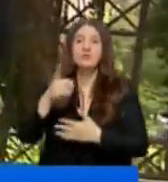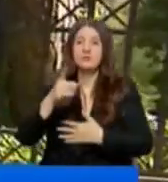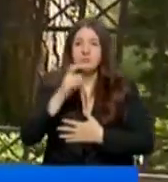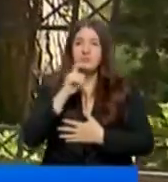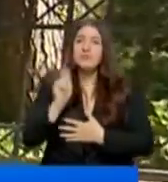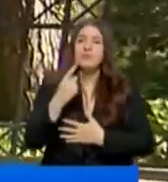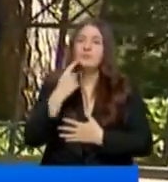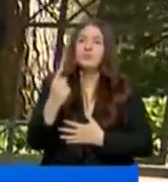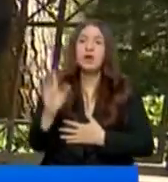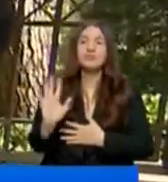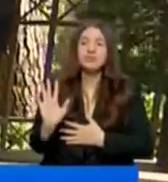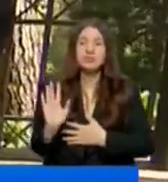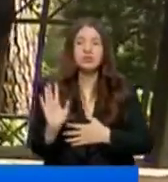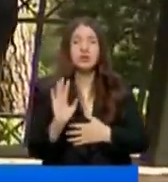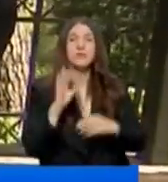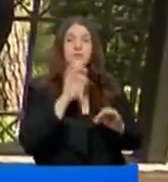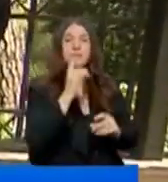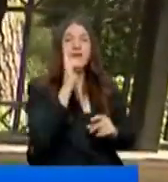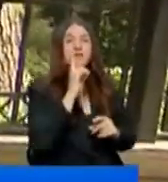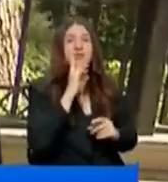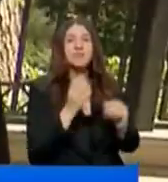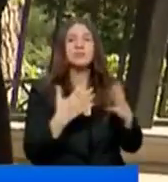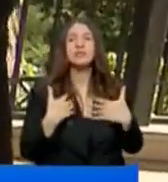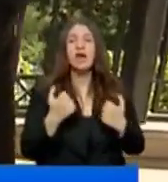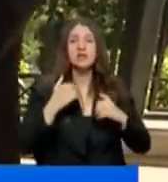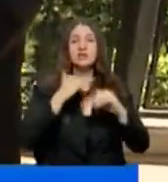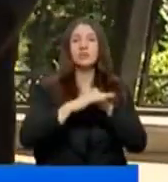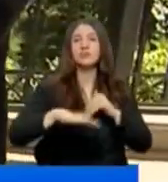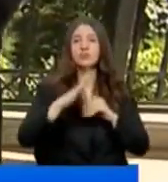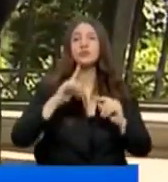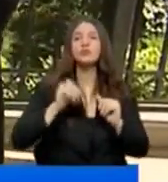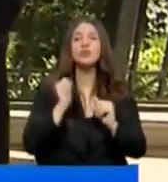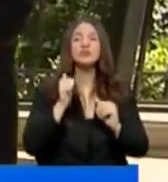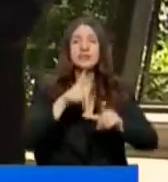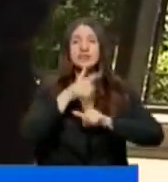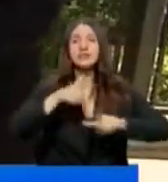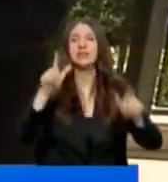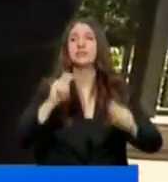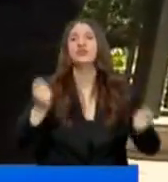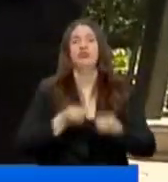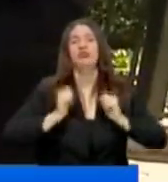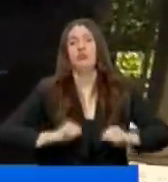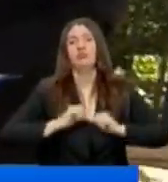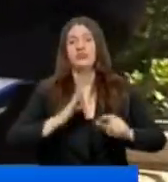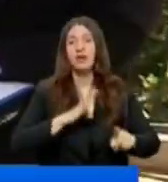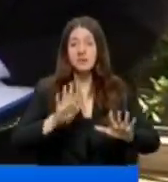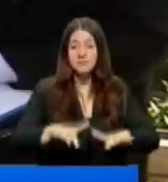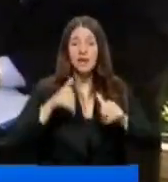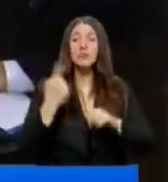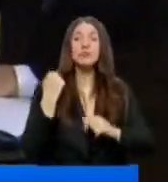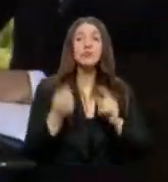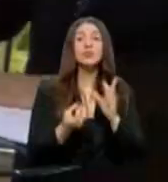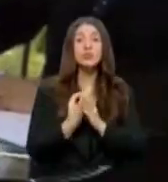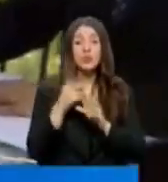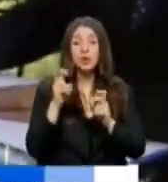yanlış yapıyorsunuz diye bir şey söylemedik. Peki. Zaten. Şimdi efendim bir de sağlık camiasının günlerdir sesini duyurma çabası vardı. Parlamentoda dün bu